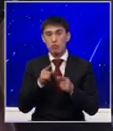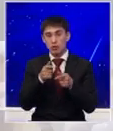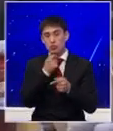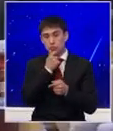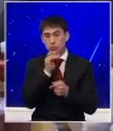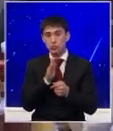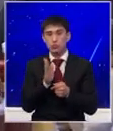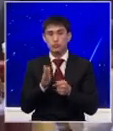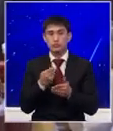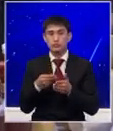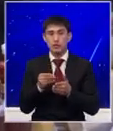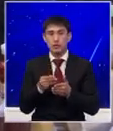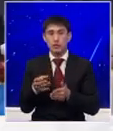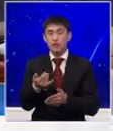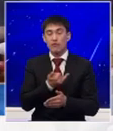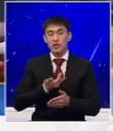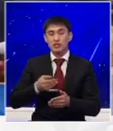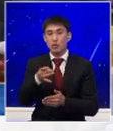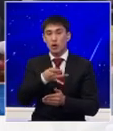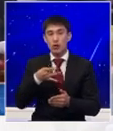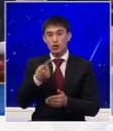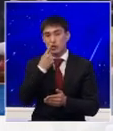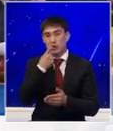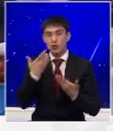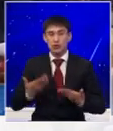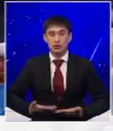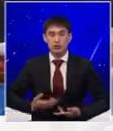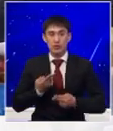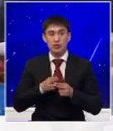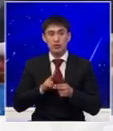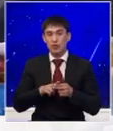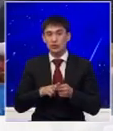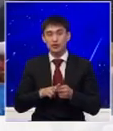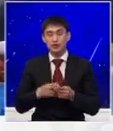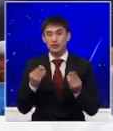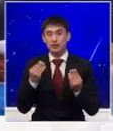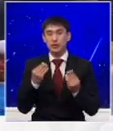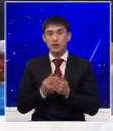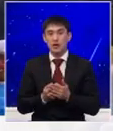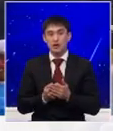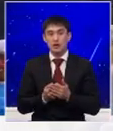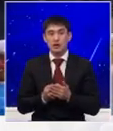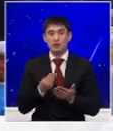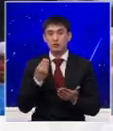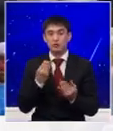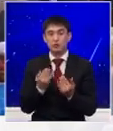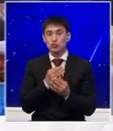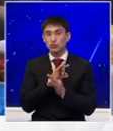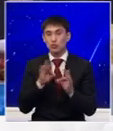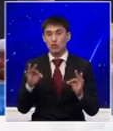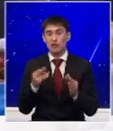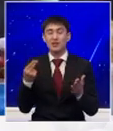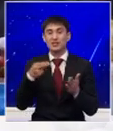смотрю. Тем более в нашем районе, вот мы здесь недалеко живем, это очень, кстати, вообще все здорово. Вот